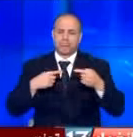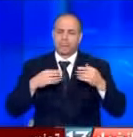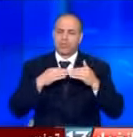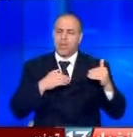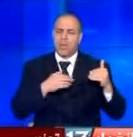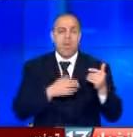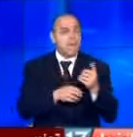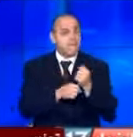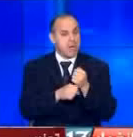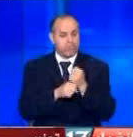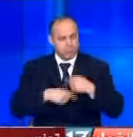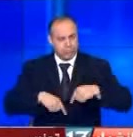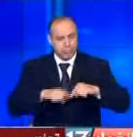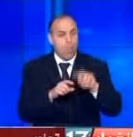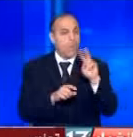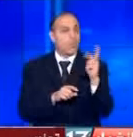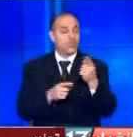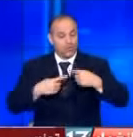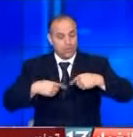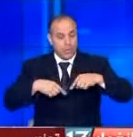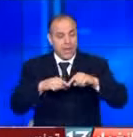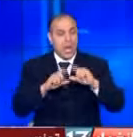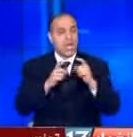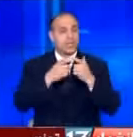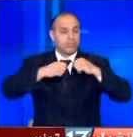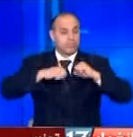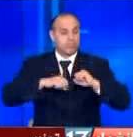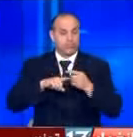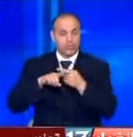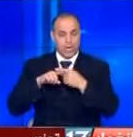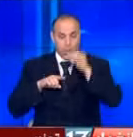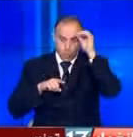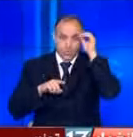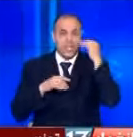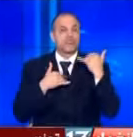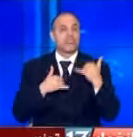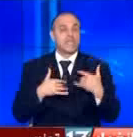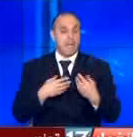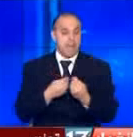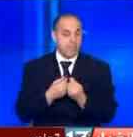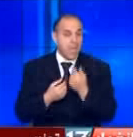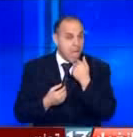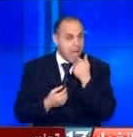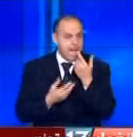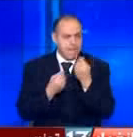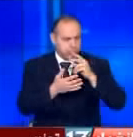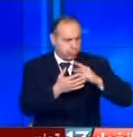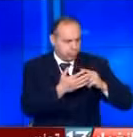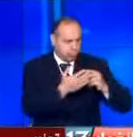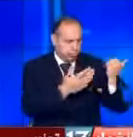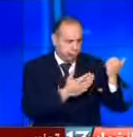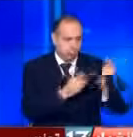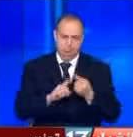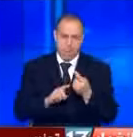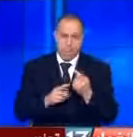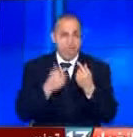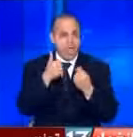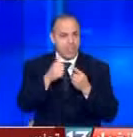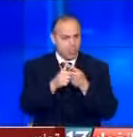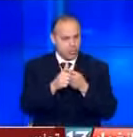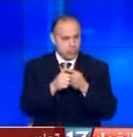أشغال الدورة 21 للجنة الكبرى المشتركة التونسية الجزائرية بعدة اتفاقيات مهمة تشمل مجالات